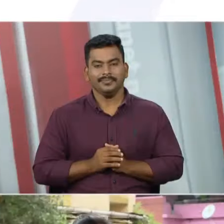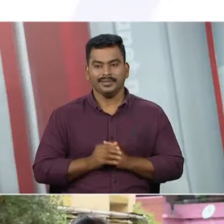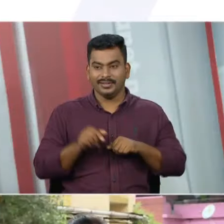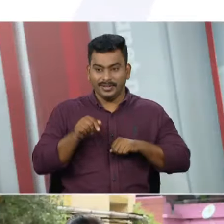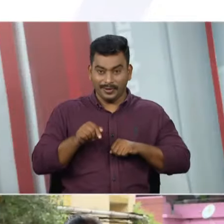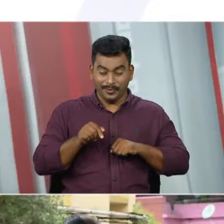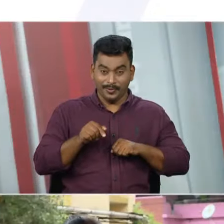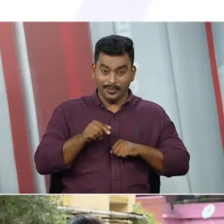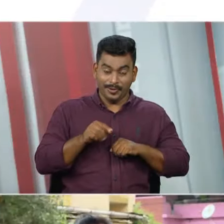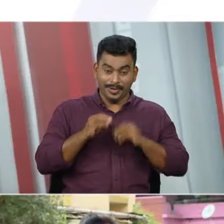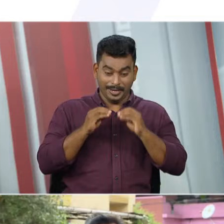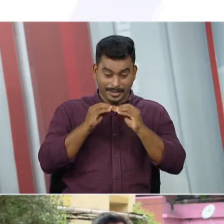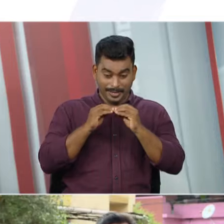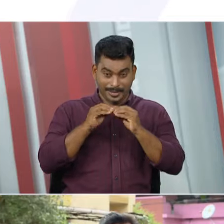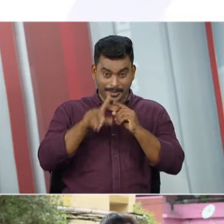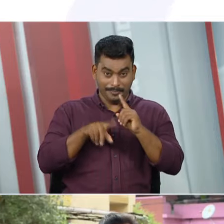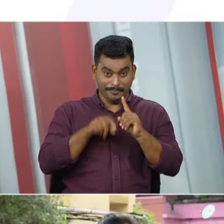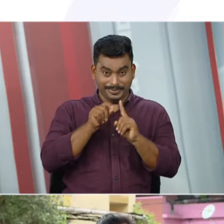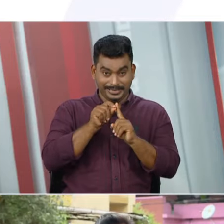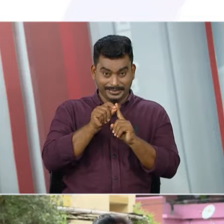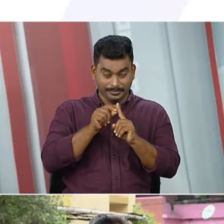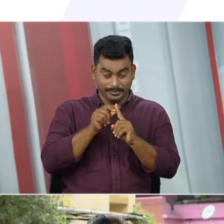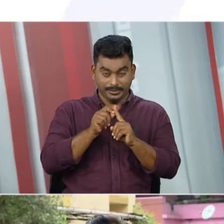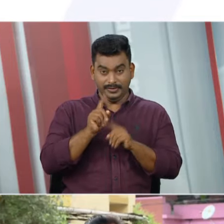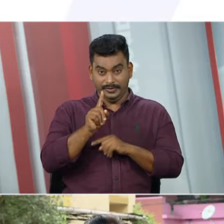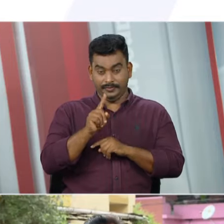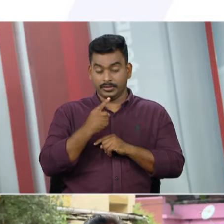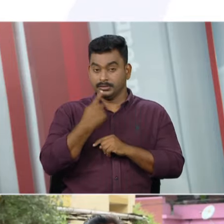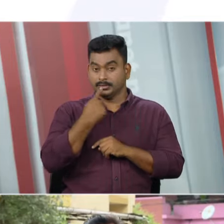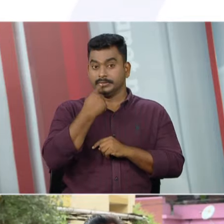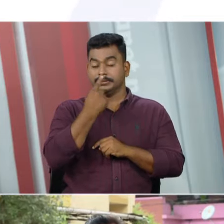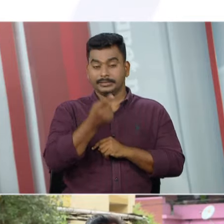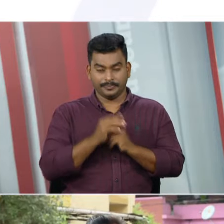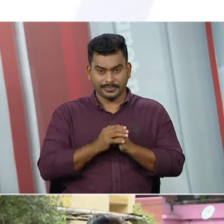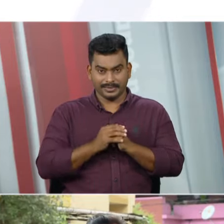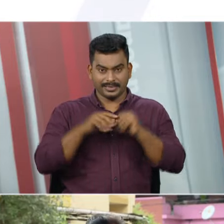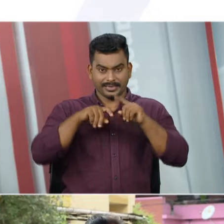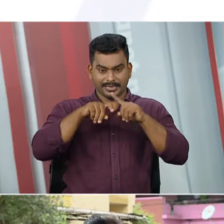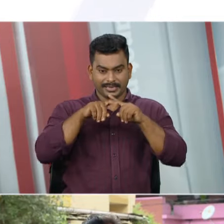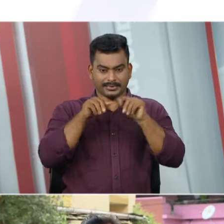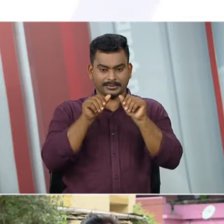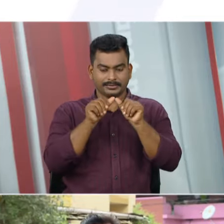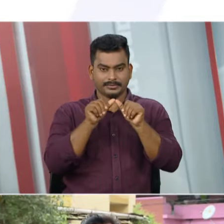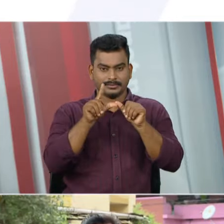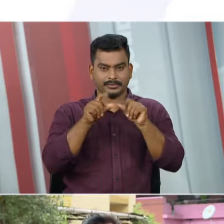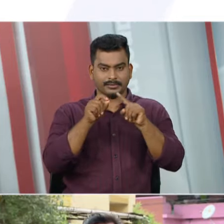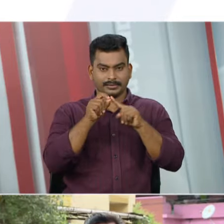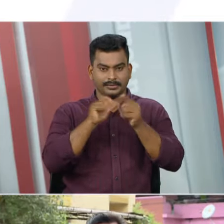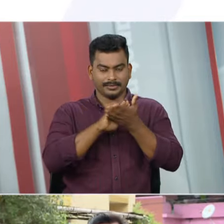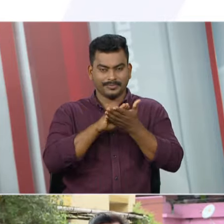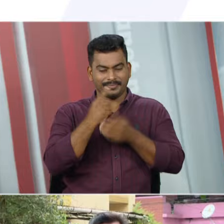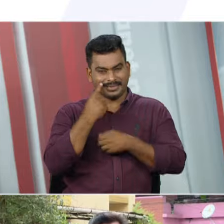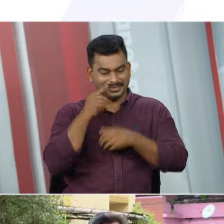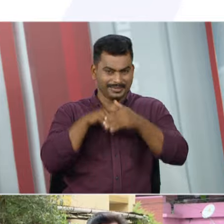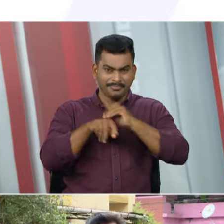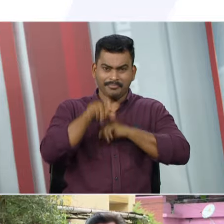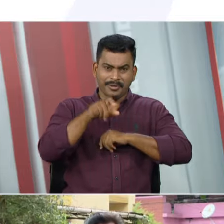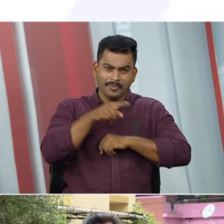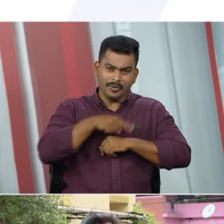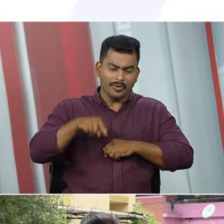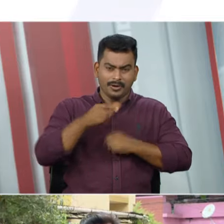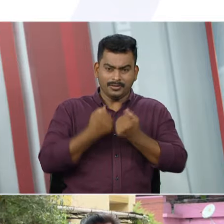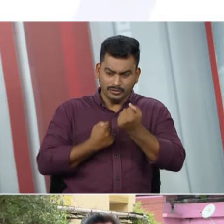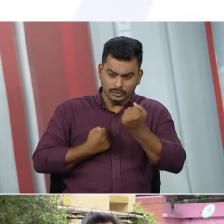ഇത് സംബന്ധിച്ച് നേരത്തെ തന്നെ ബി ജെ പിയാണ് അവരുടെ ഒരു പ്രധാന ആശങ്ക പങ്കുവെച്ചത്. ഈ കൽപ്പാത്തി മേഖലയിൽ ബി ജെ പിക്ക് അനുകൂലമായി ലഭിക്കേണ്ട വോട്ടുകൾ, അല്ലെങ്കിൽ